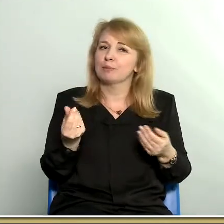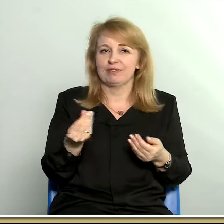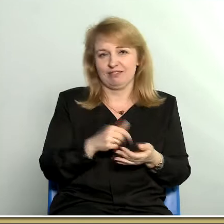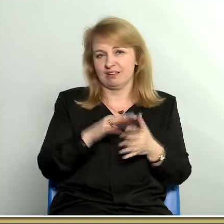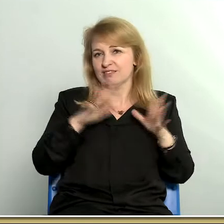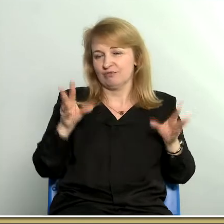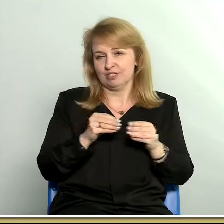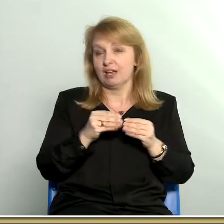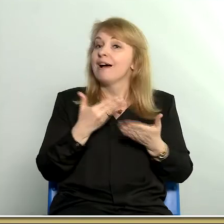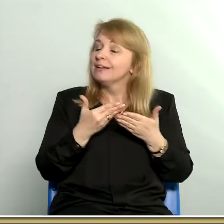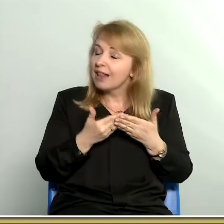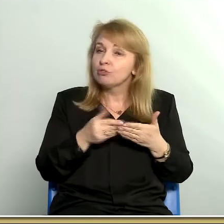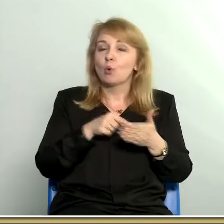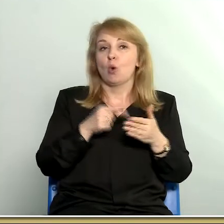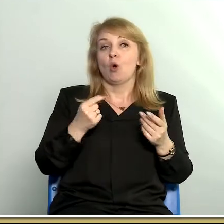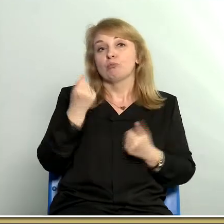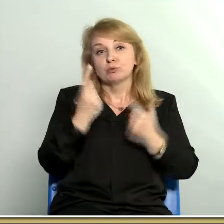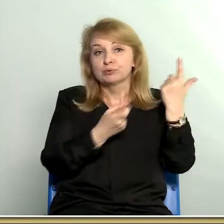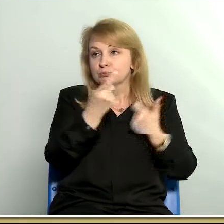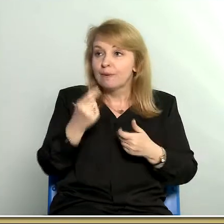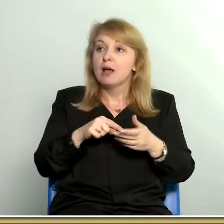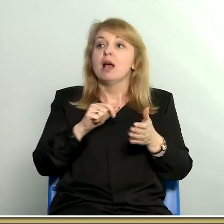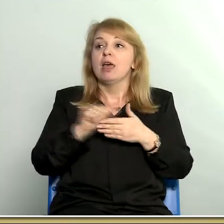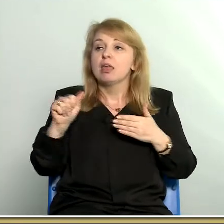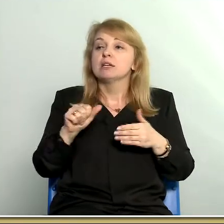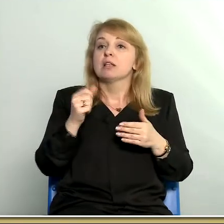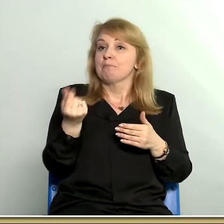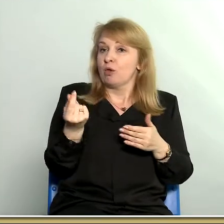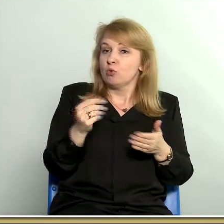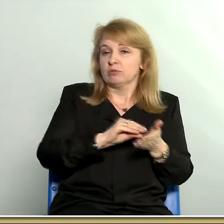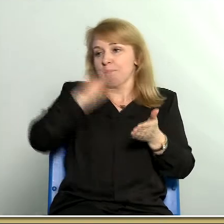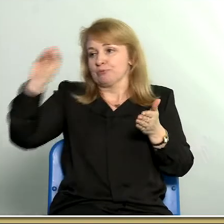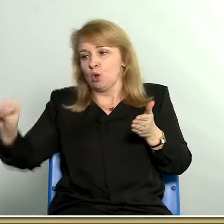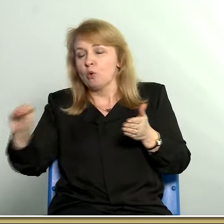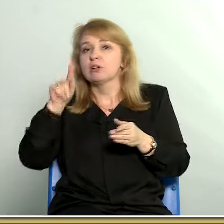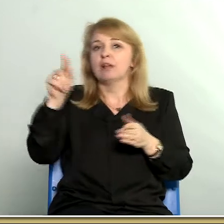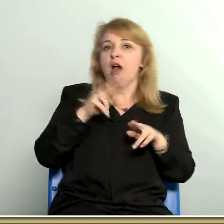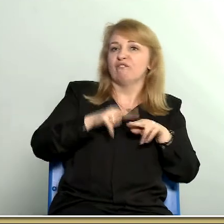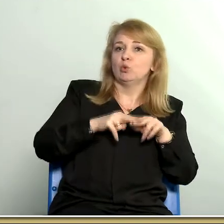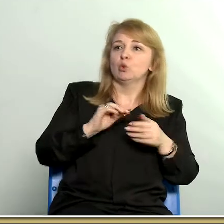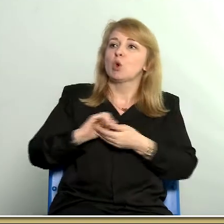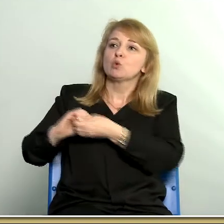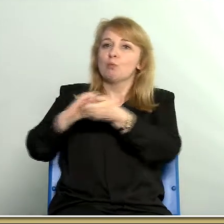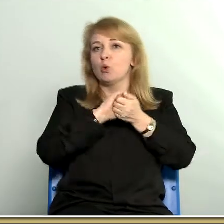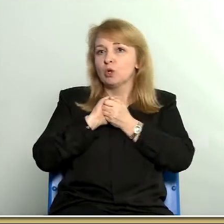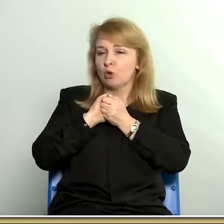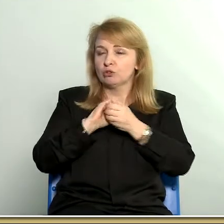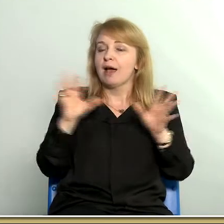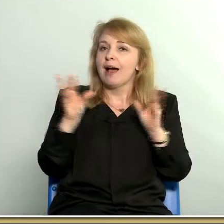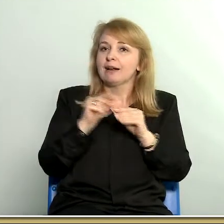województwa, aby niektóre interwencje przeszły na poziom krajowy do Funduszu Spójności, który spokojnie sobie poradzi